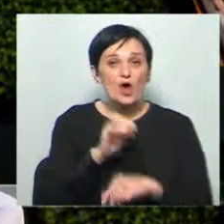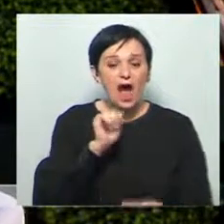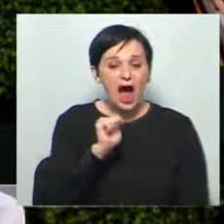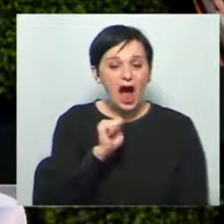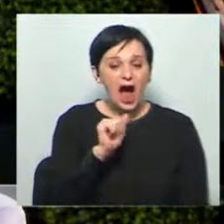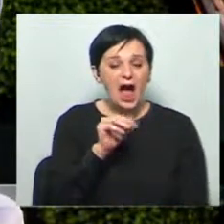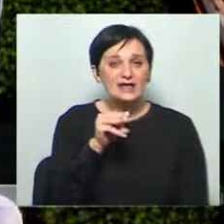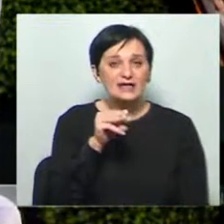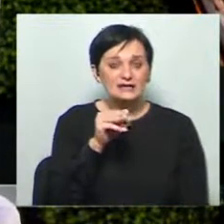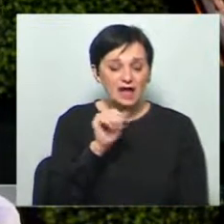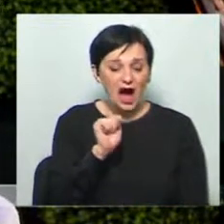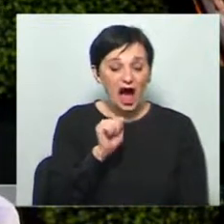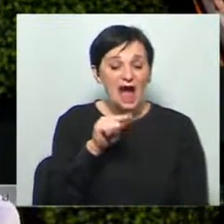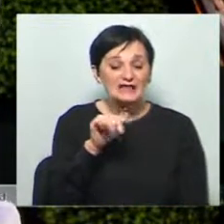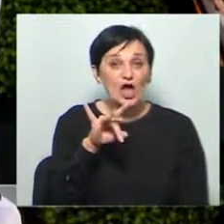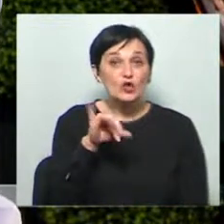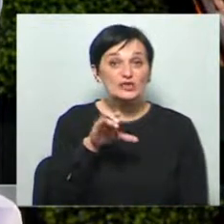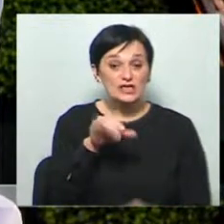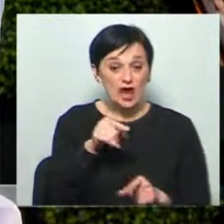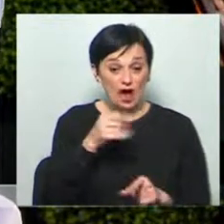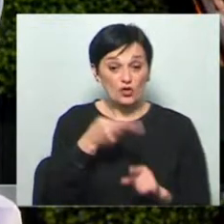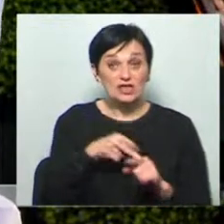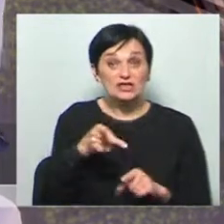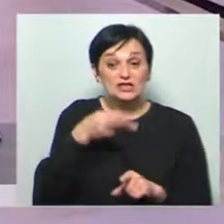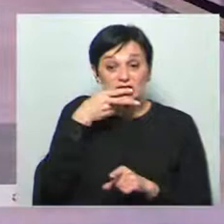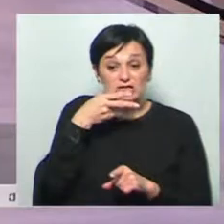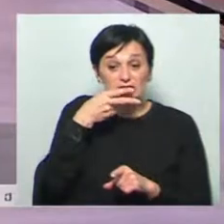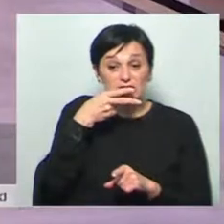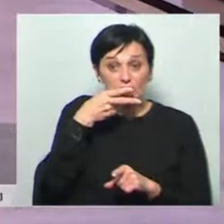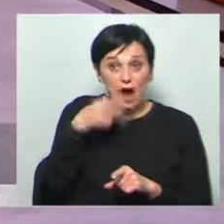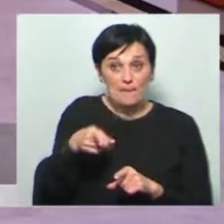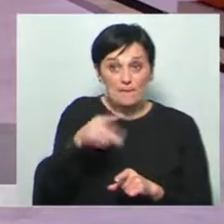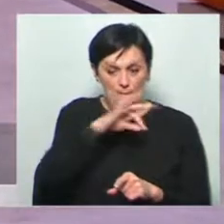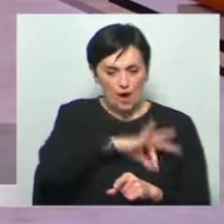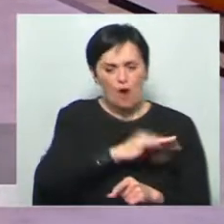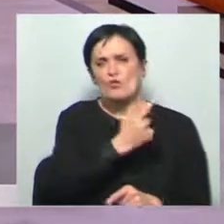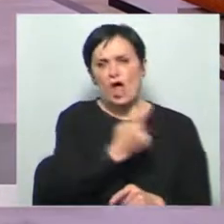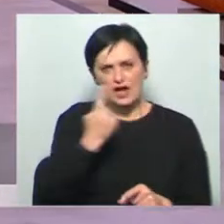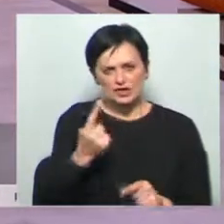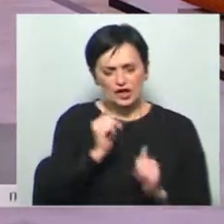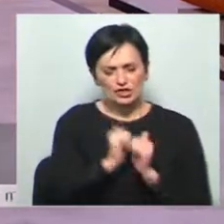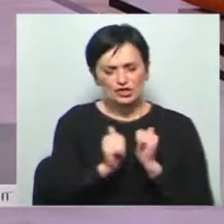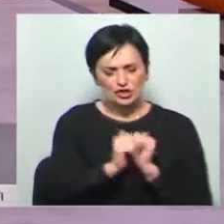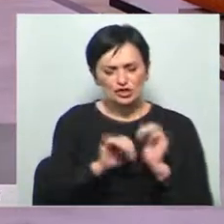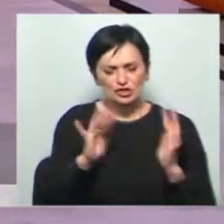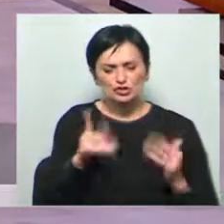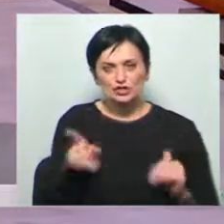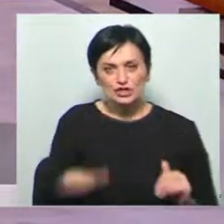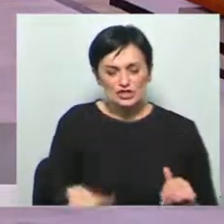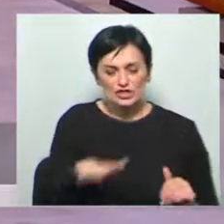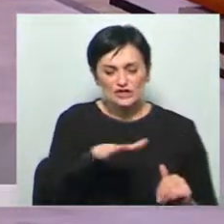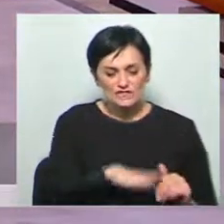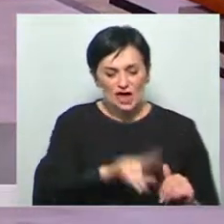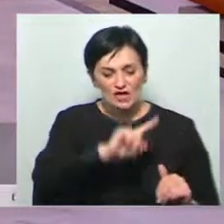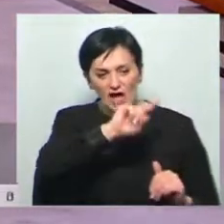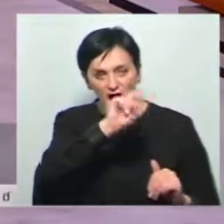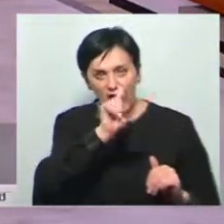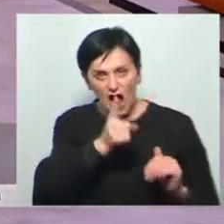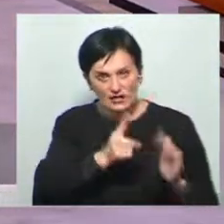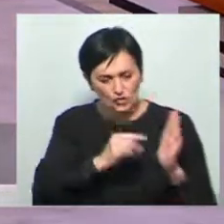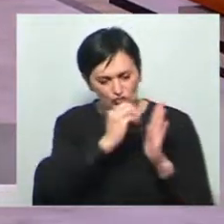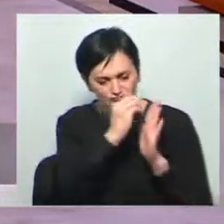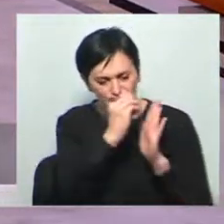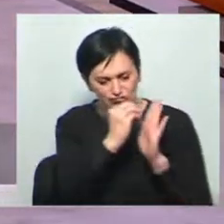ათეროსკლეროზი და სწორედ ის თამბაქოს მოხმარება, რომელიც ჩვენ აღვნიშნეთ ერთ-ერთი ყველაზე ხშირი მიზეზია ქვემო კიდურში არტერიების თრომბირების